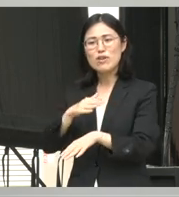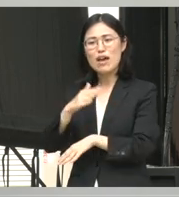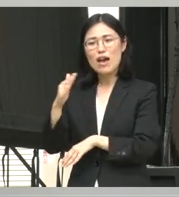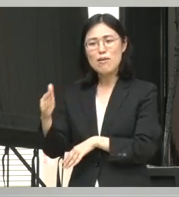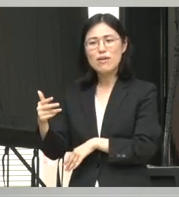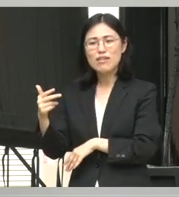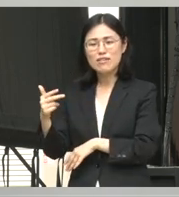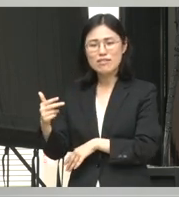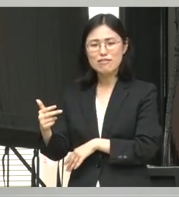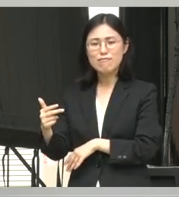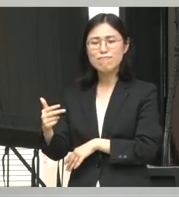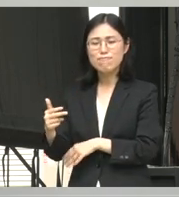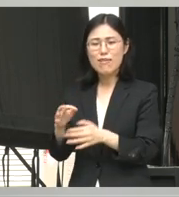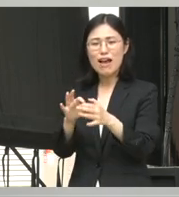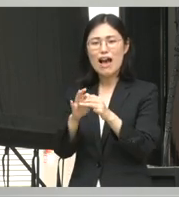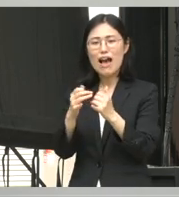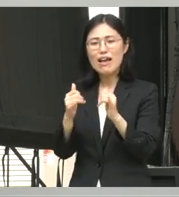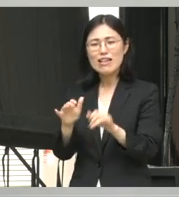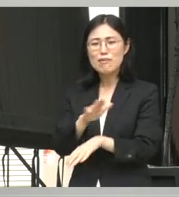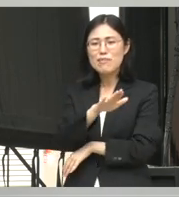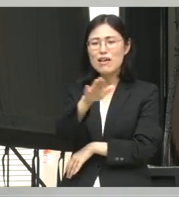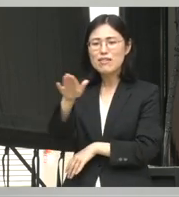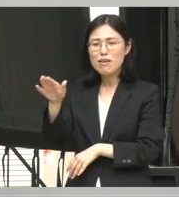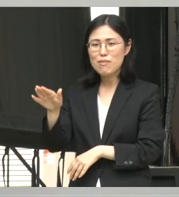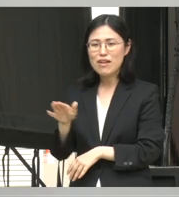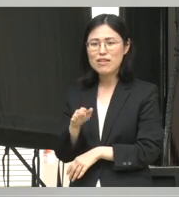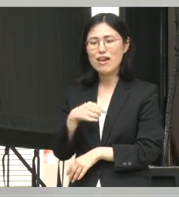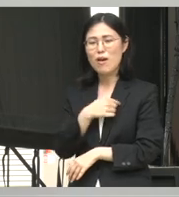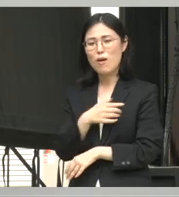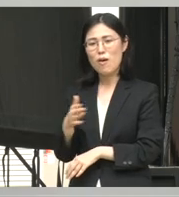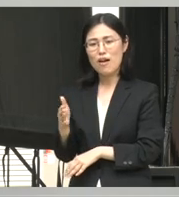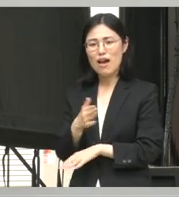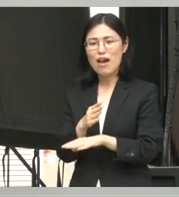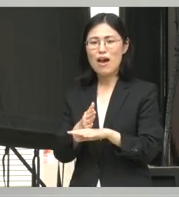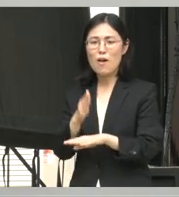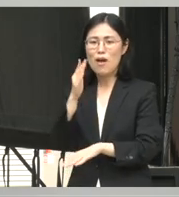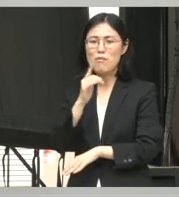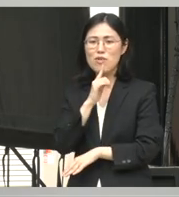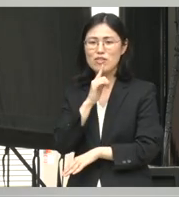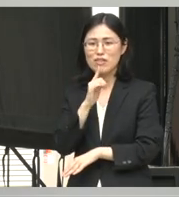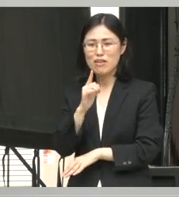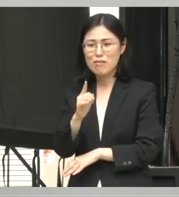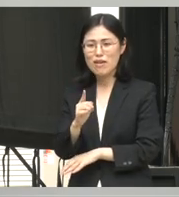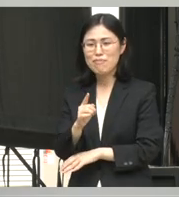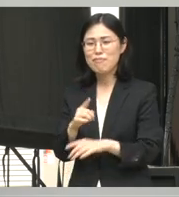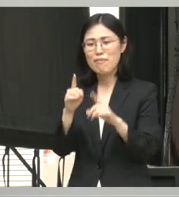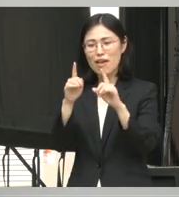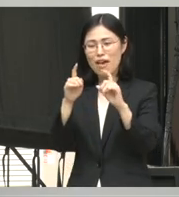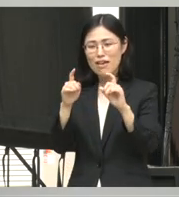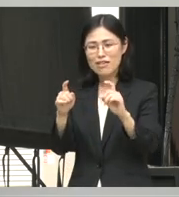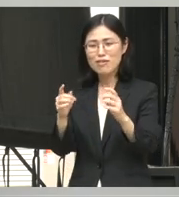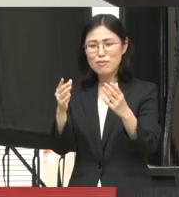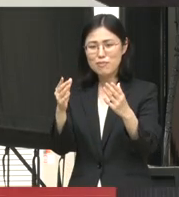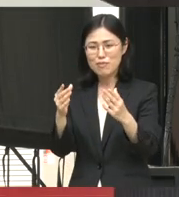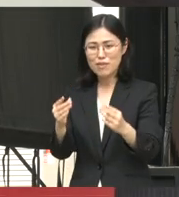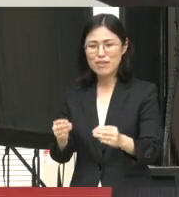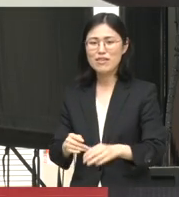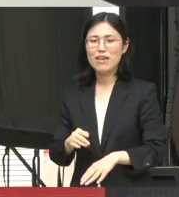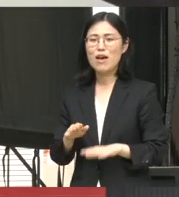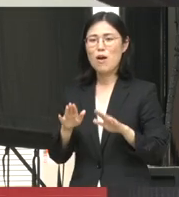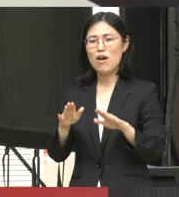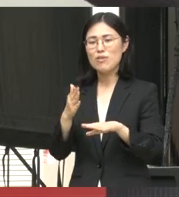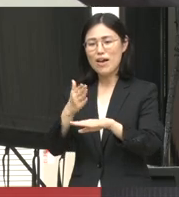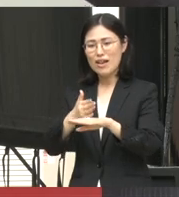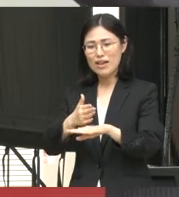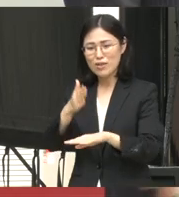に関係各位に心より御礼を申し上げまして、私からの挨拶とさせていただきます。本日はどうも